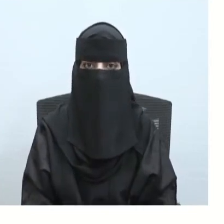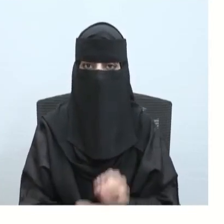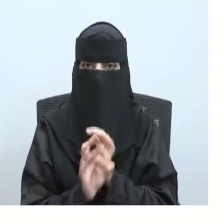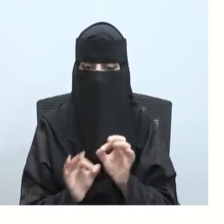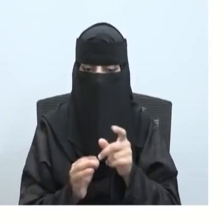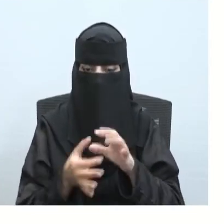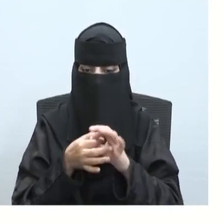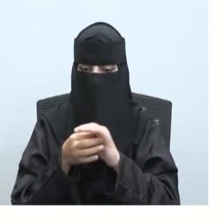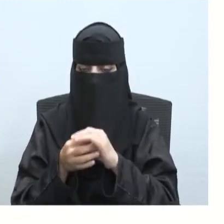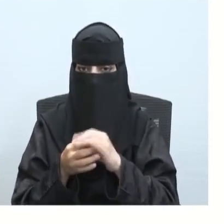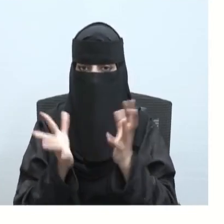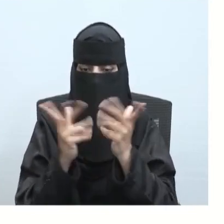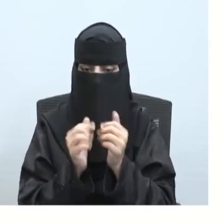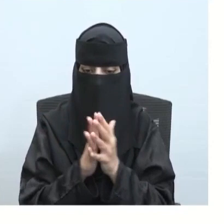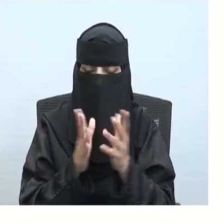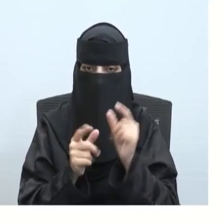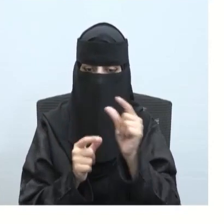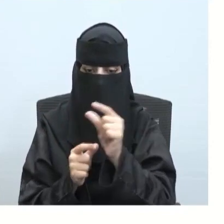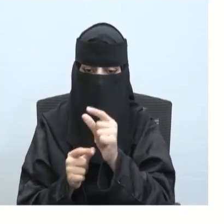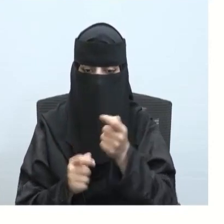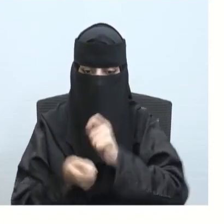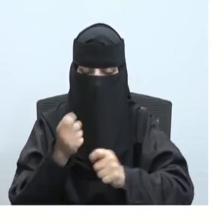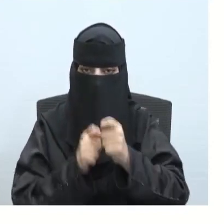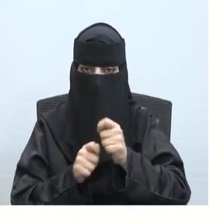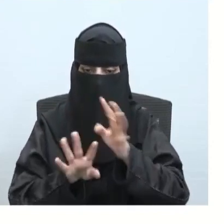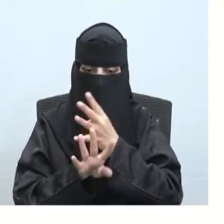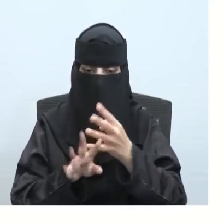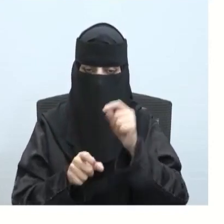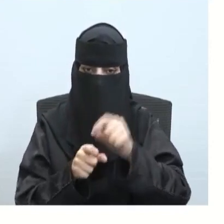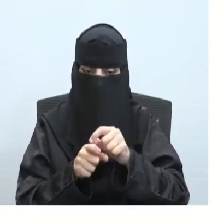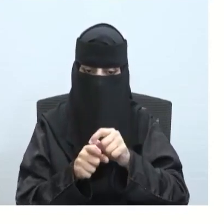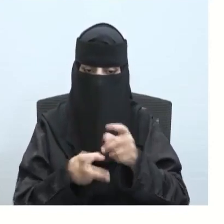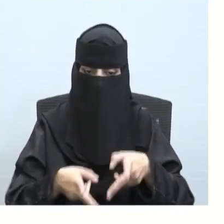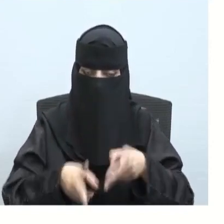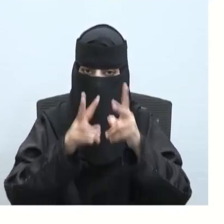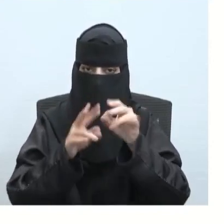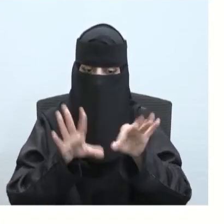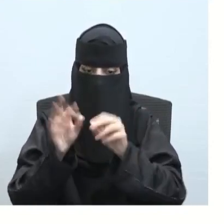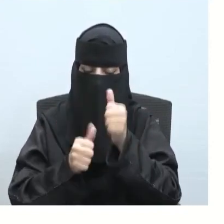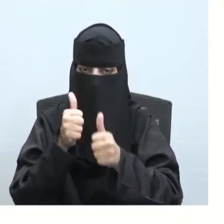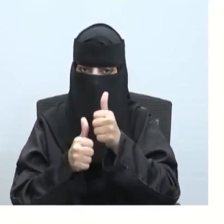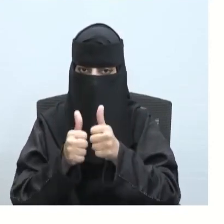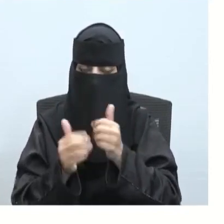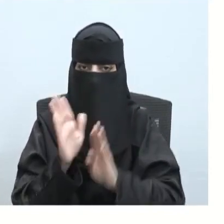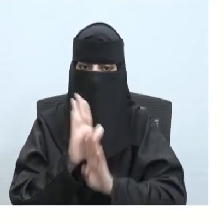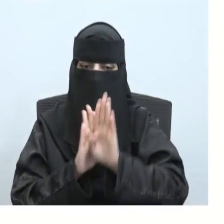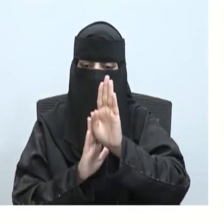يوفر هذا المحاكي عدد كبير من الأدوات لتكوين الشبكات التي تم إنشاؤها لاختبارها